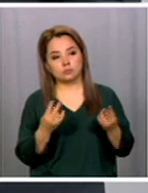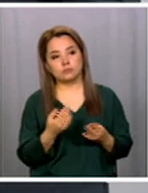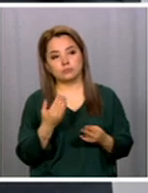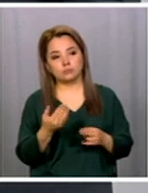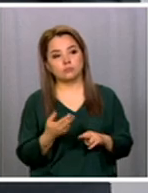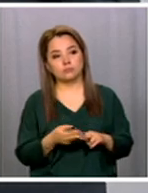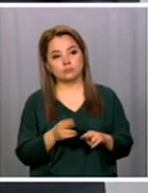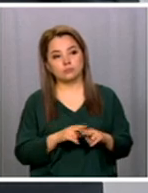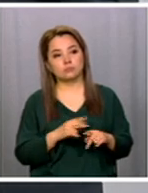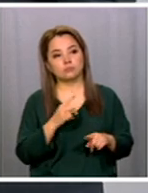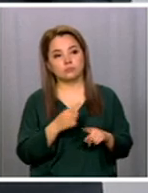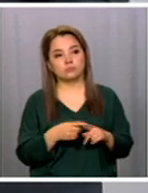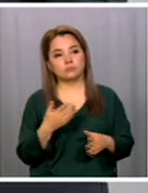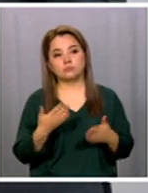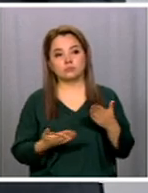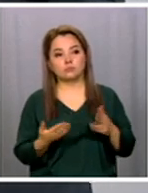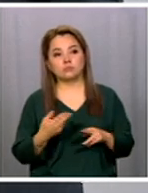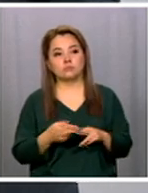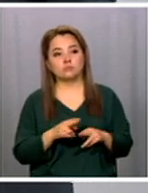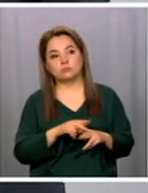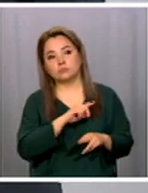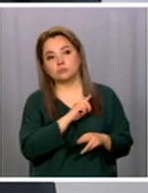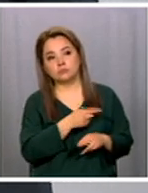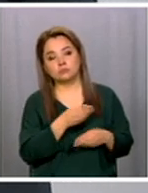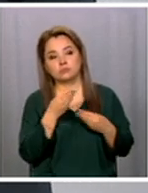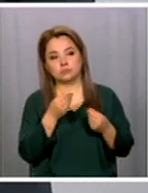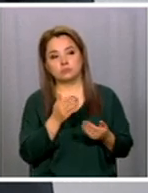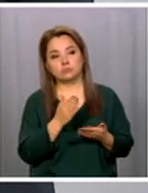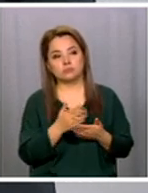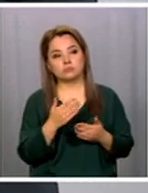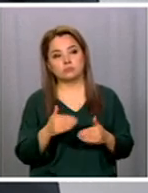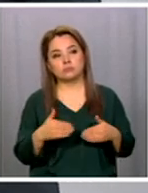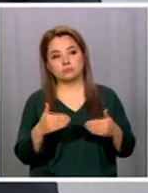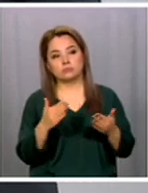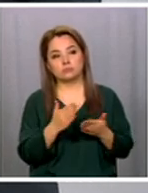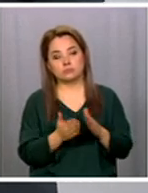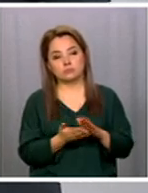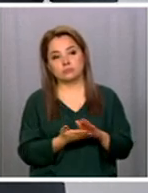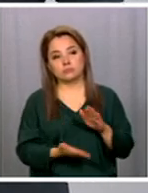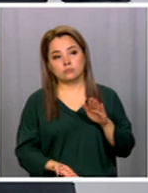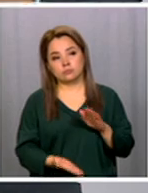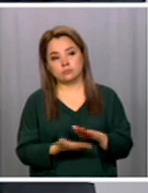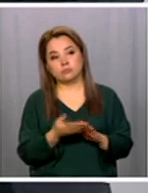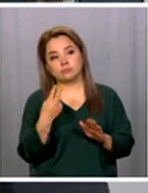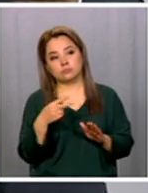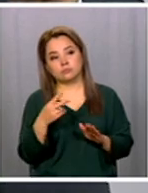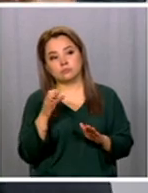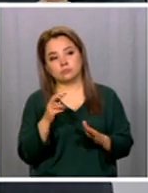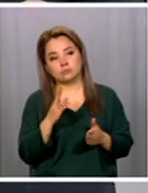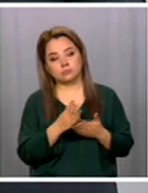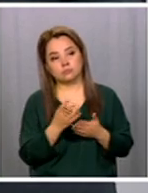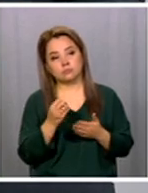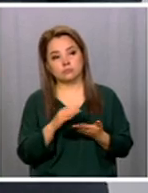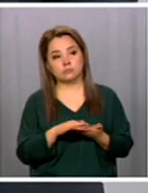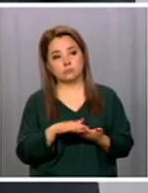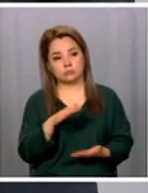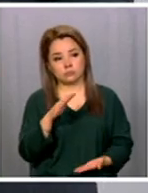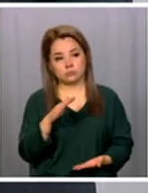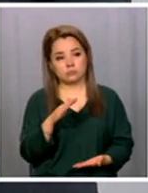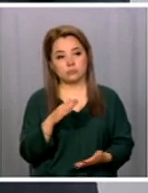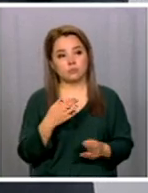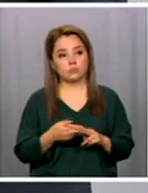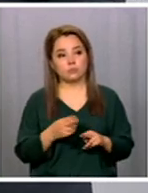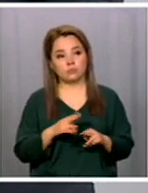Сонымен қоса, балалар, егер осы күштің әсерінен серппе тағы да 20 сантиметрге созылса,